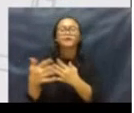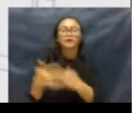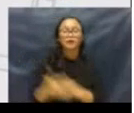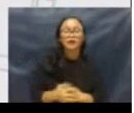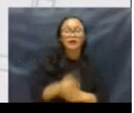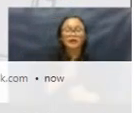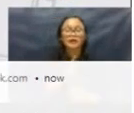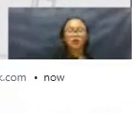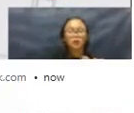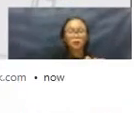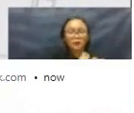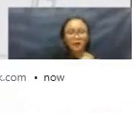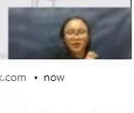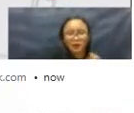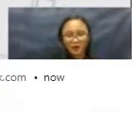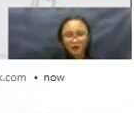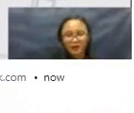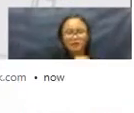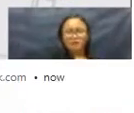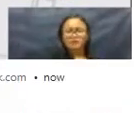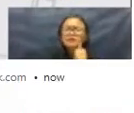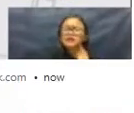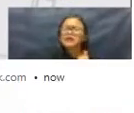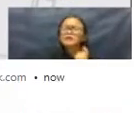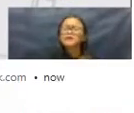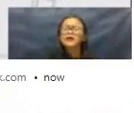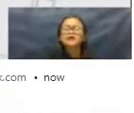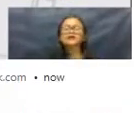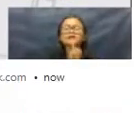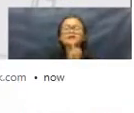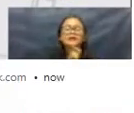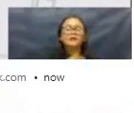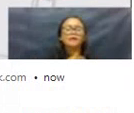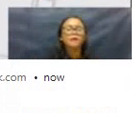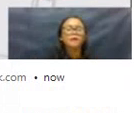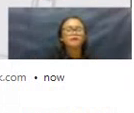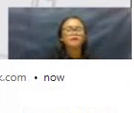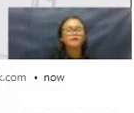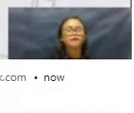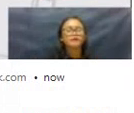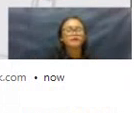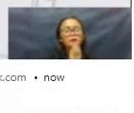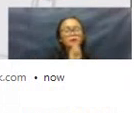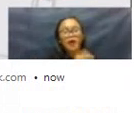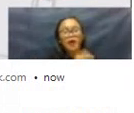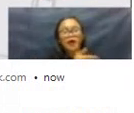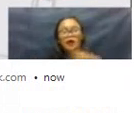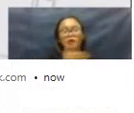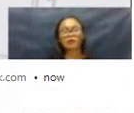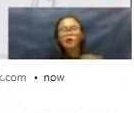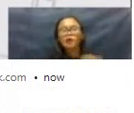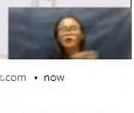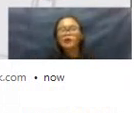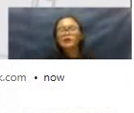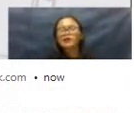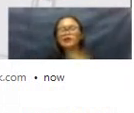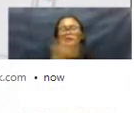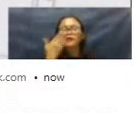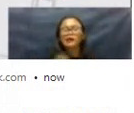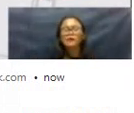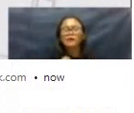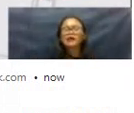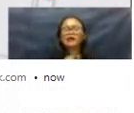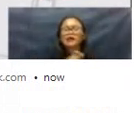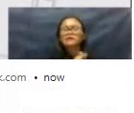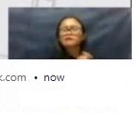Ibu bisa contohkan kepada murid dengan refleksi tentang materi belajar. Kalau Bapak